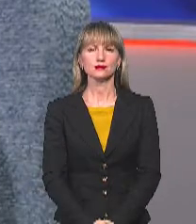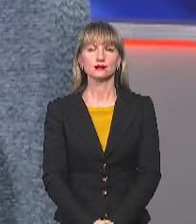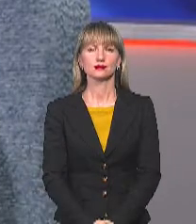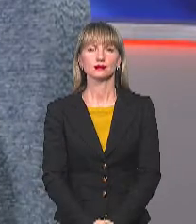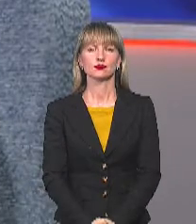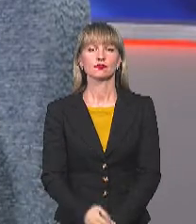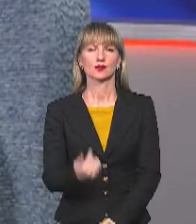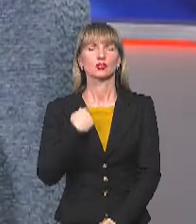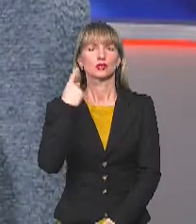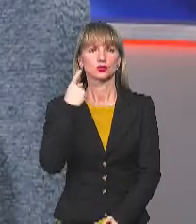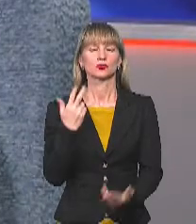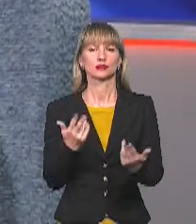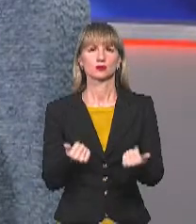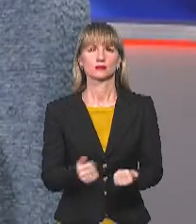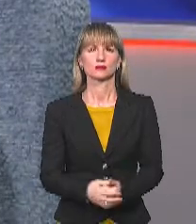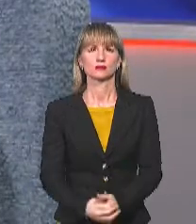Ви нас чуєте? Добрий вечір.